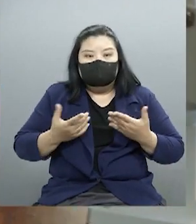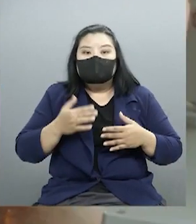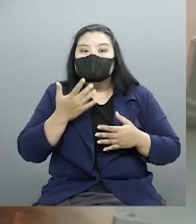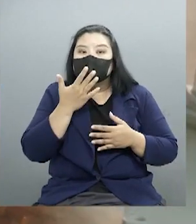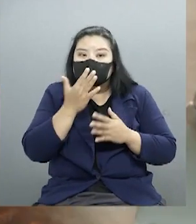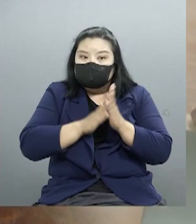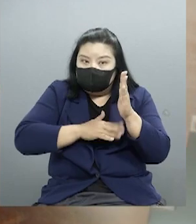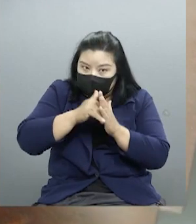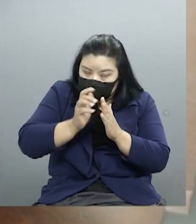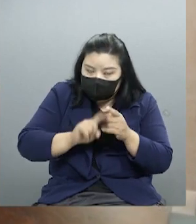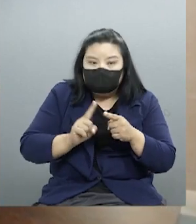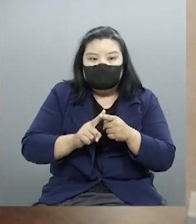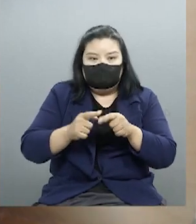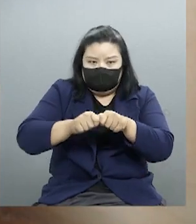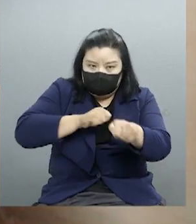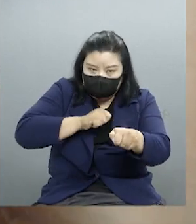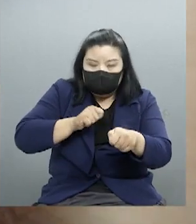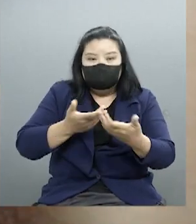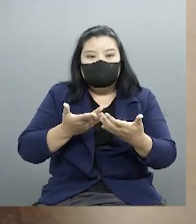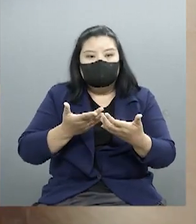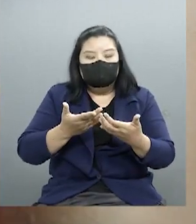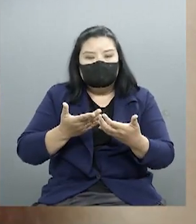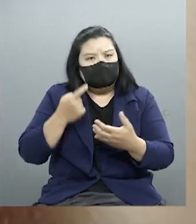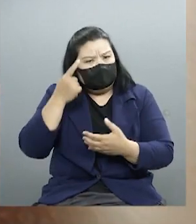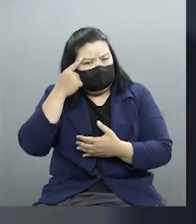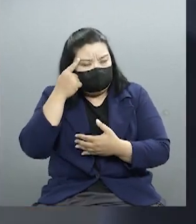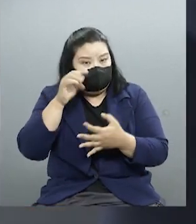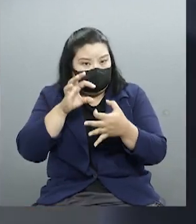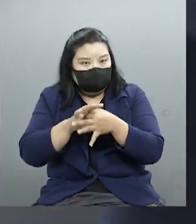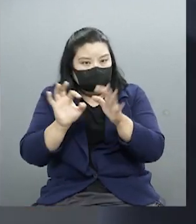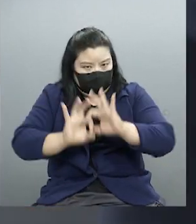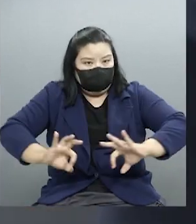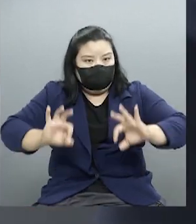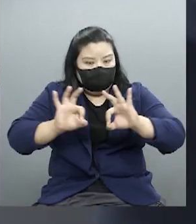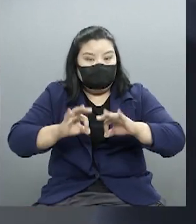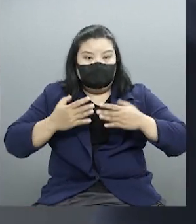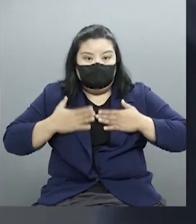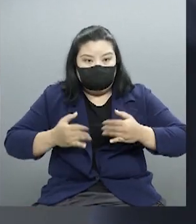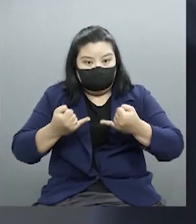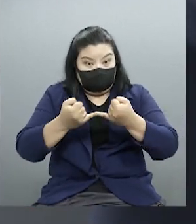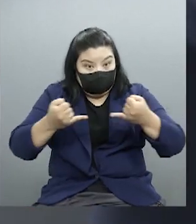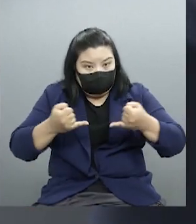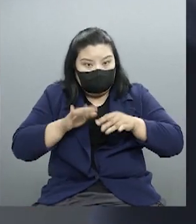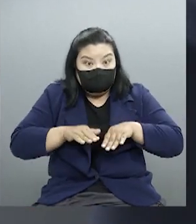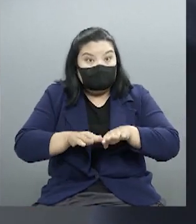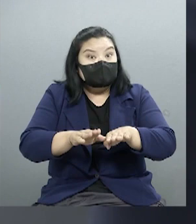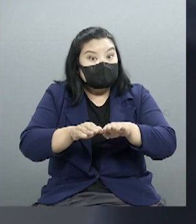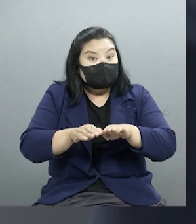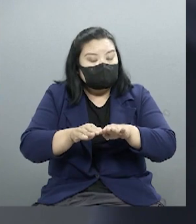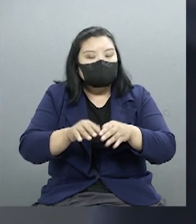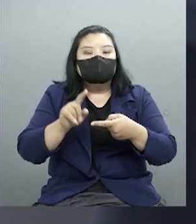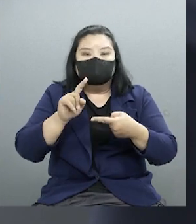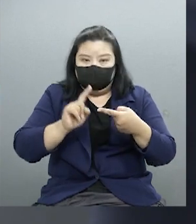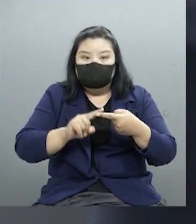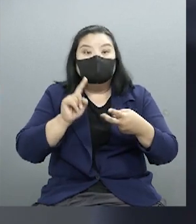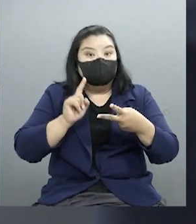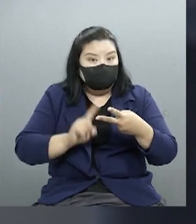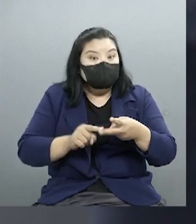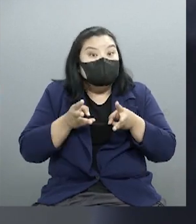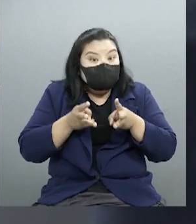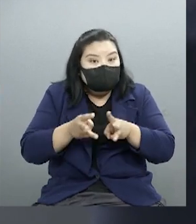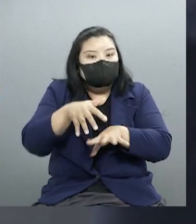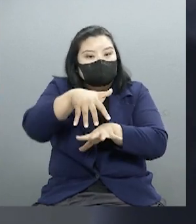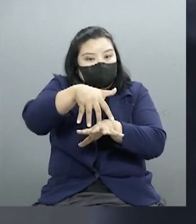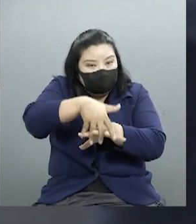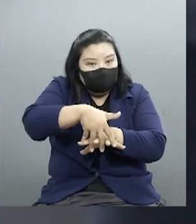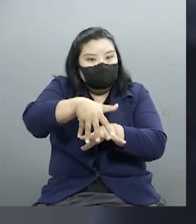รื่องการตกสีทนแรงฉีกขาดปัจจัยหลักต้องมาจากชนิดของเส้นได้อิทธิพลรองลงมาคือวิ